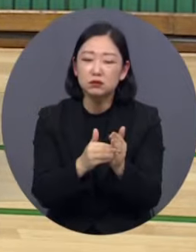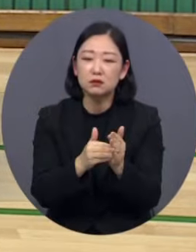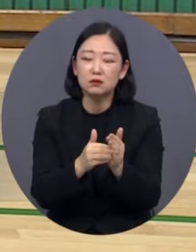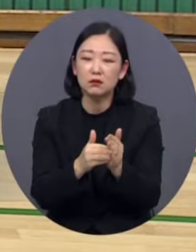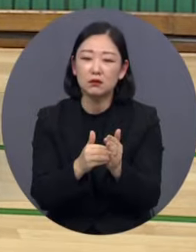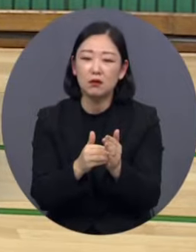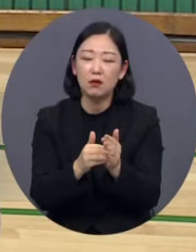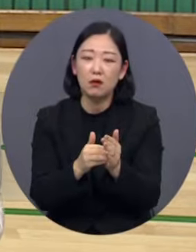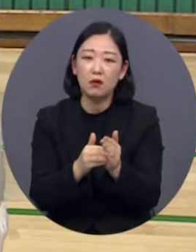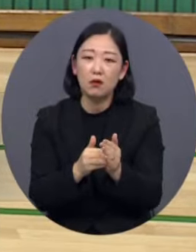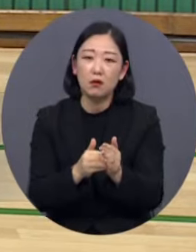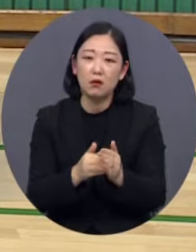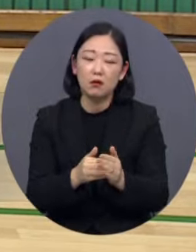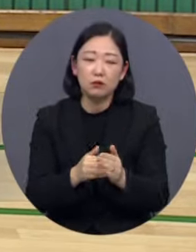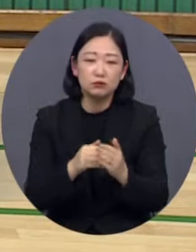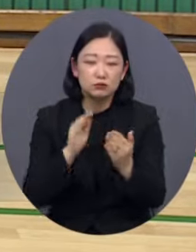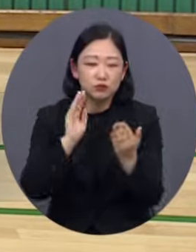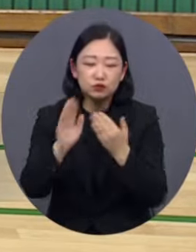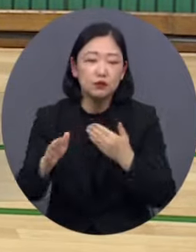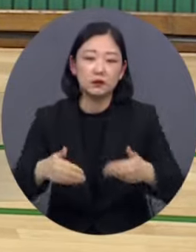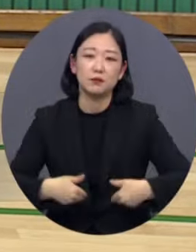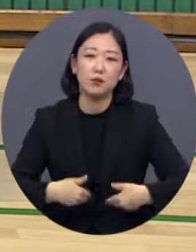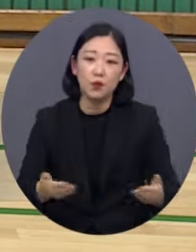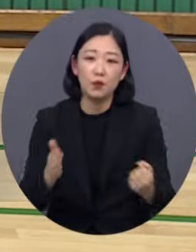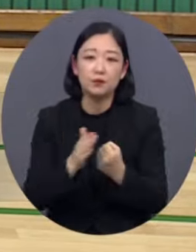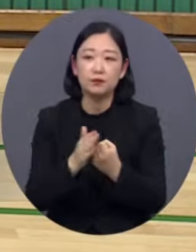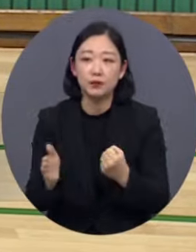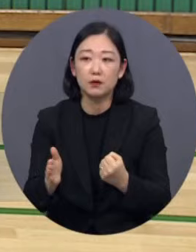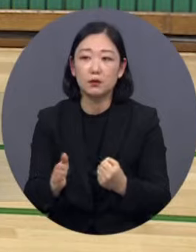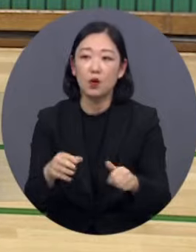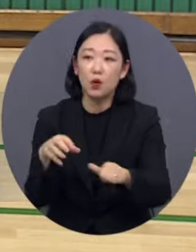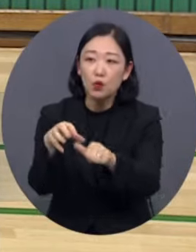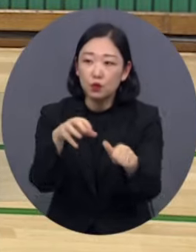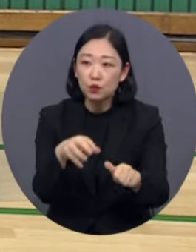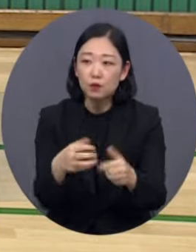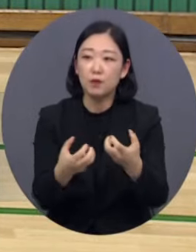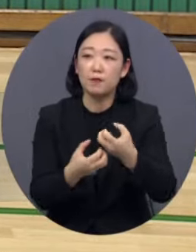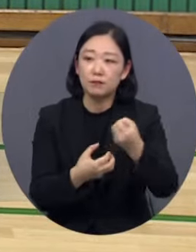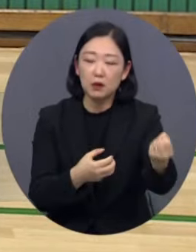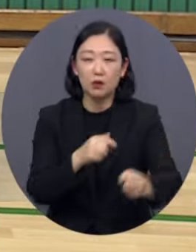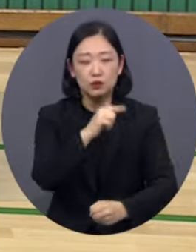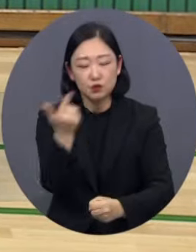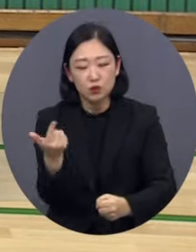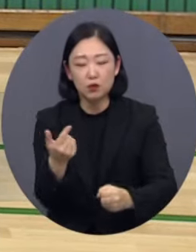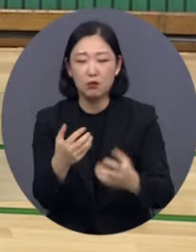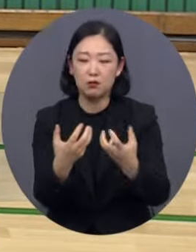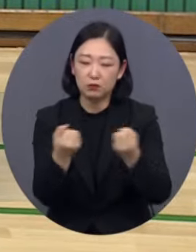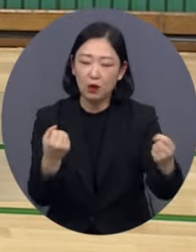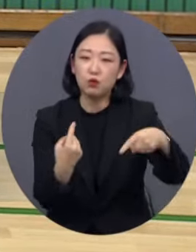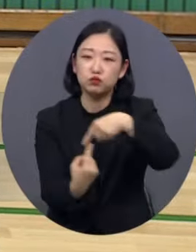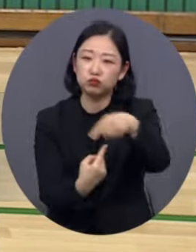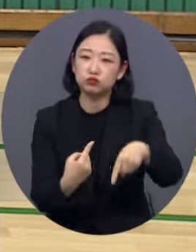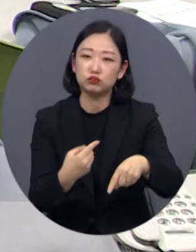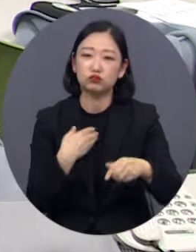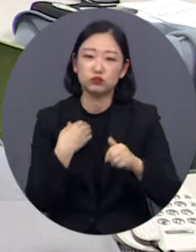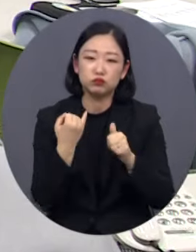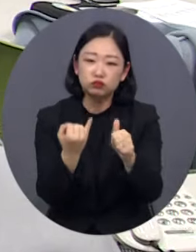없는 시간이었고 돌봄은 따로, 전용반 따로 운영하고요. 근데 그거는 이제 맞벌이가 아니라서